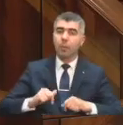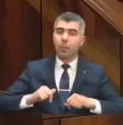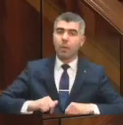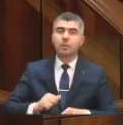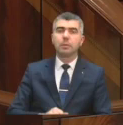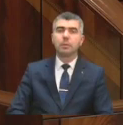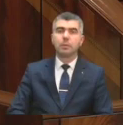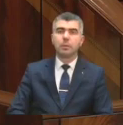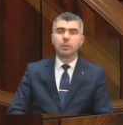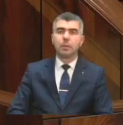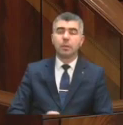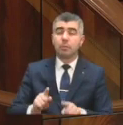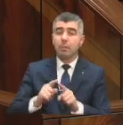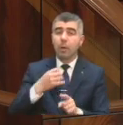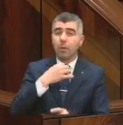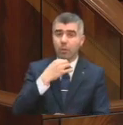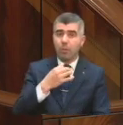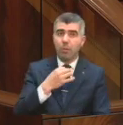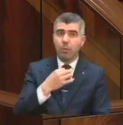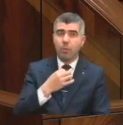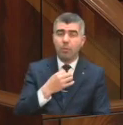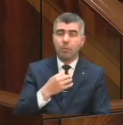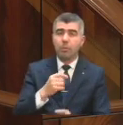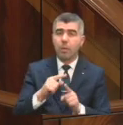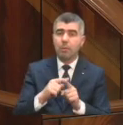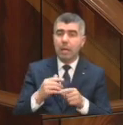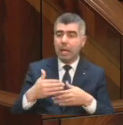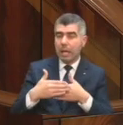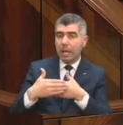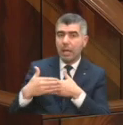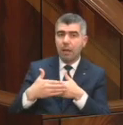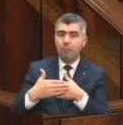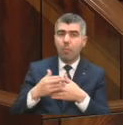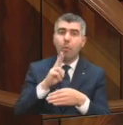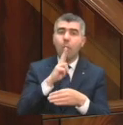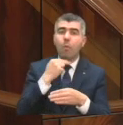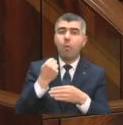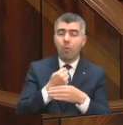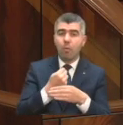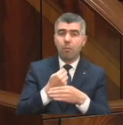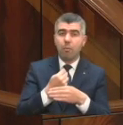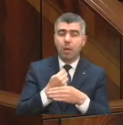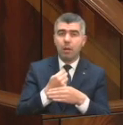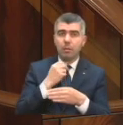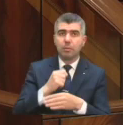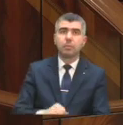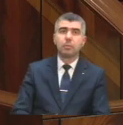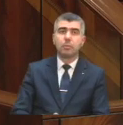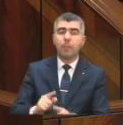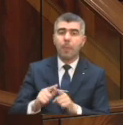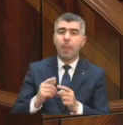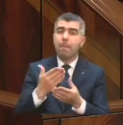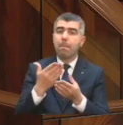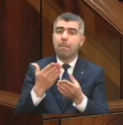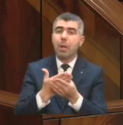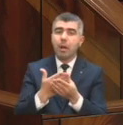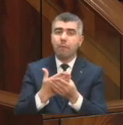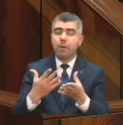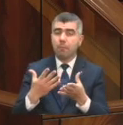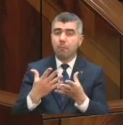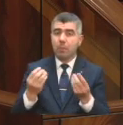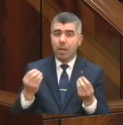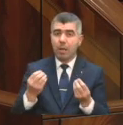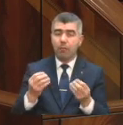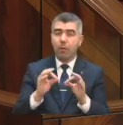نحن نتحدث وحنا في ثلث الولاية الحكومية، ومجموعة من القضايا المطروحة وبالأخص على